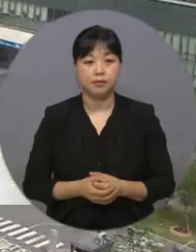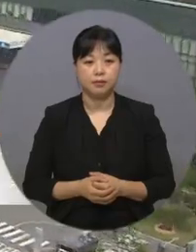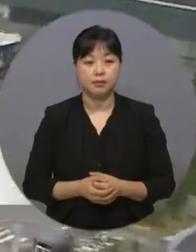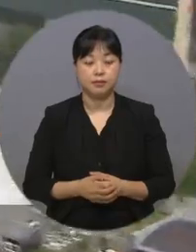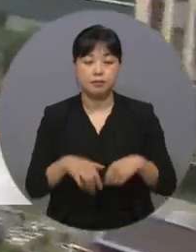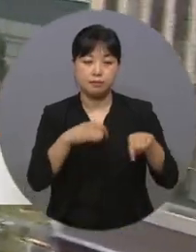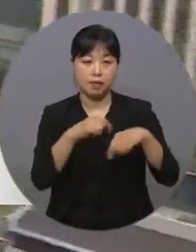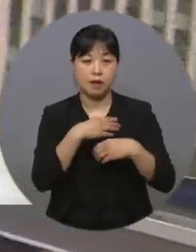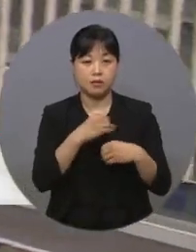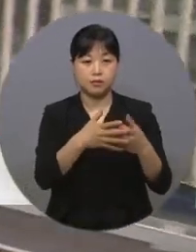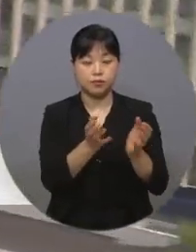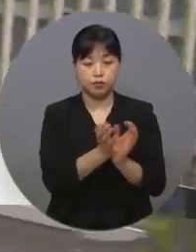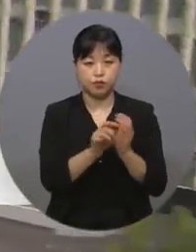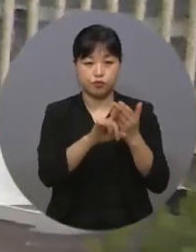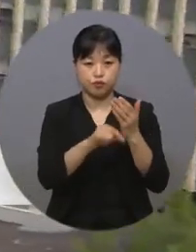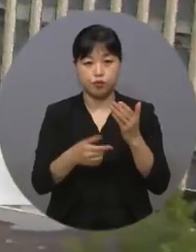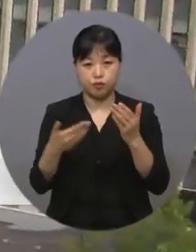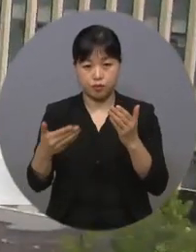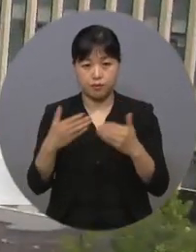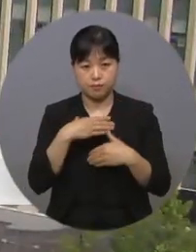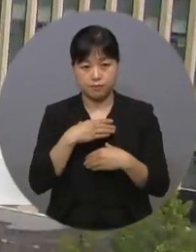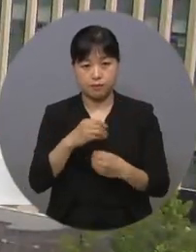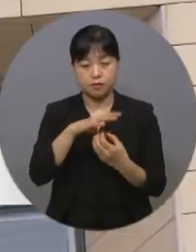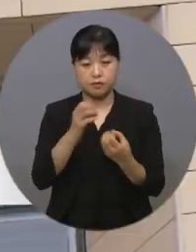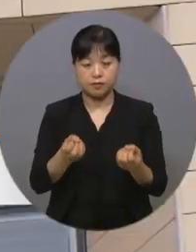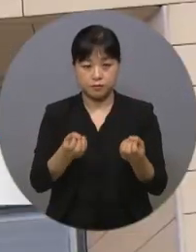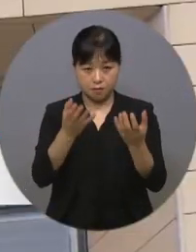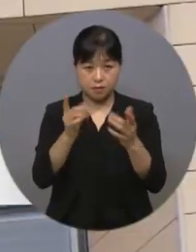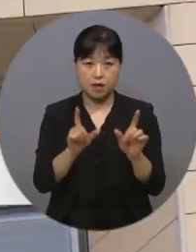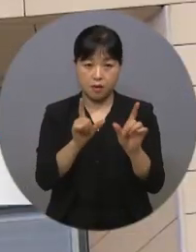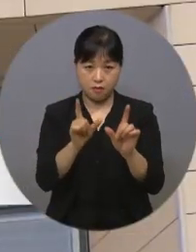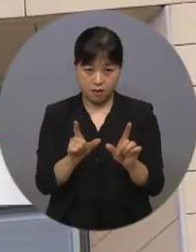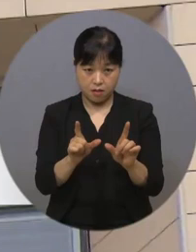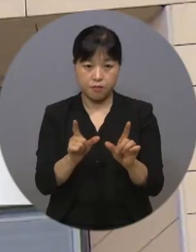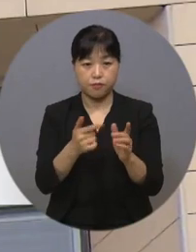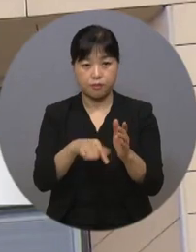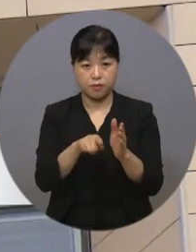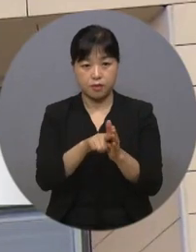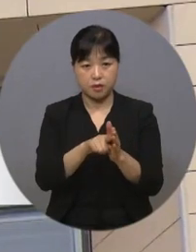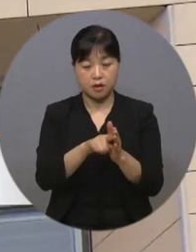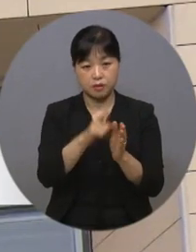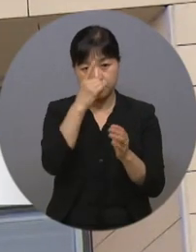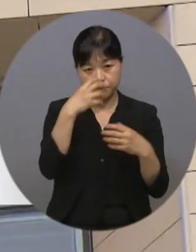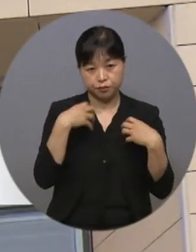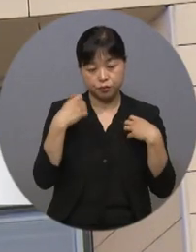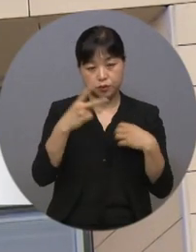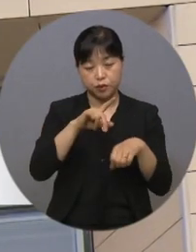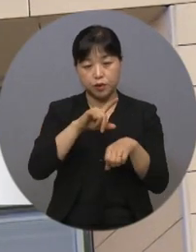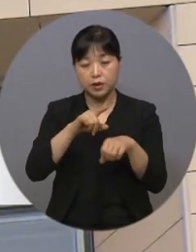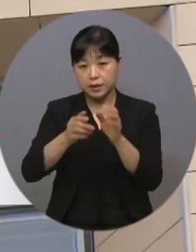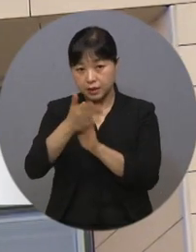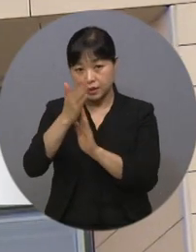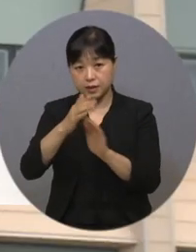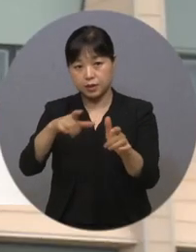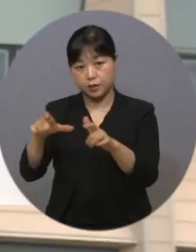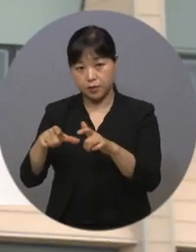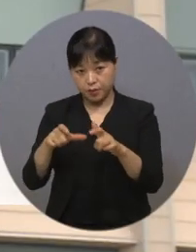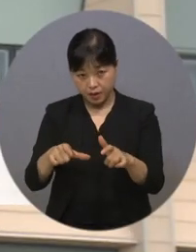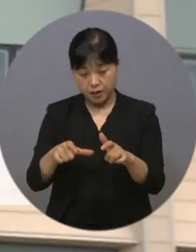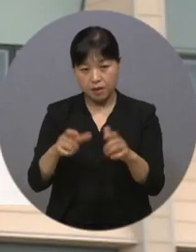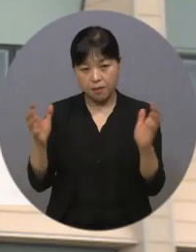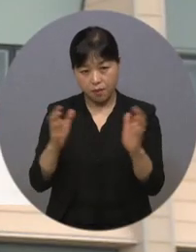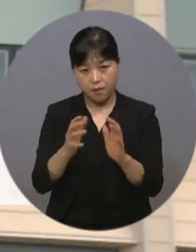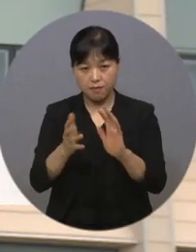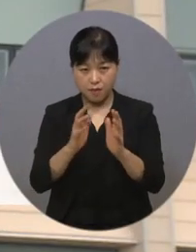행정안전부는 지난 9일 안전한 추석 명절을 보낼 수 있도록 중앙부처 및 시도가 참석한 가운데 이와 같은